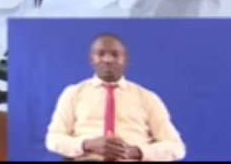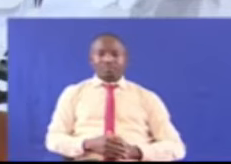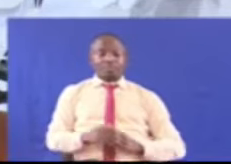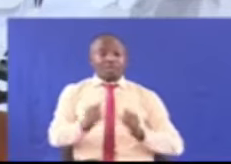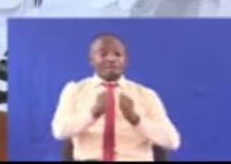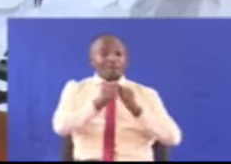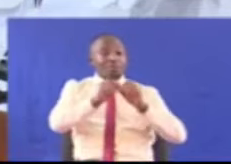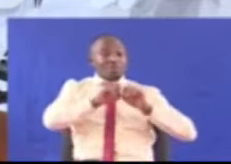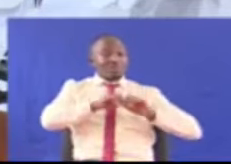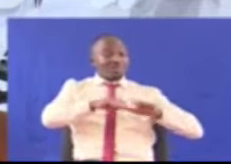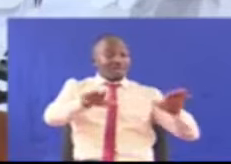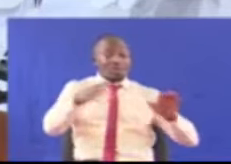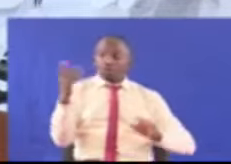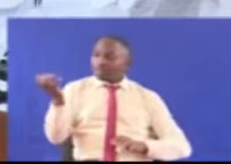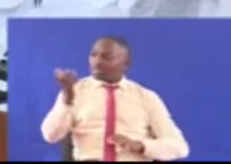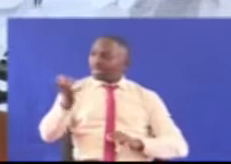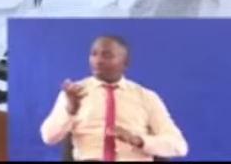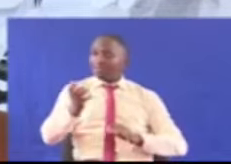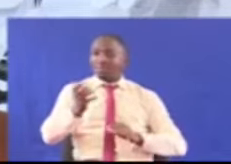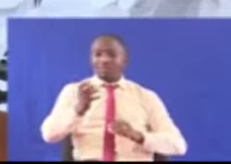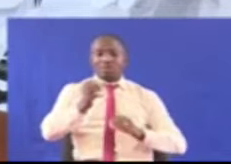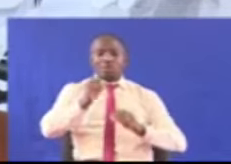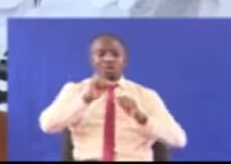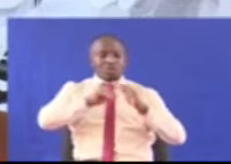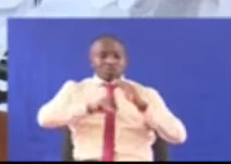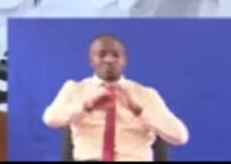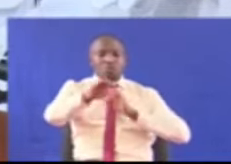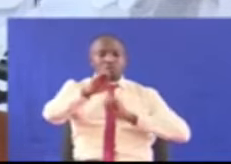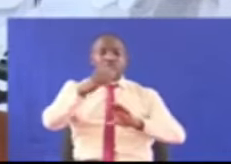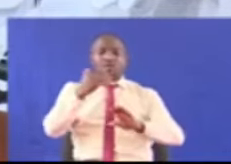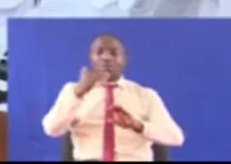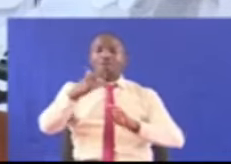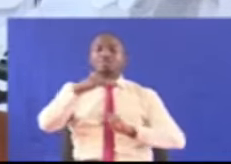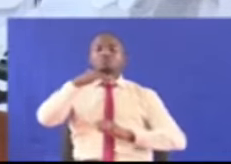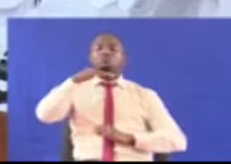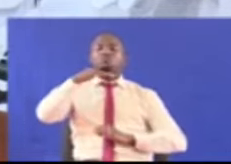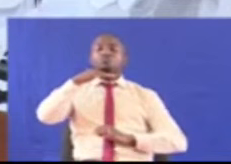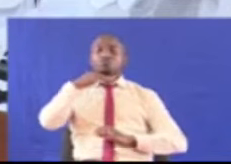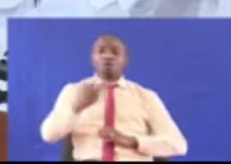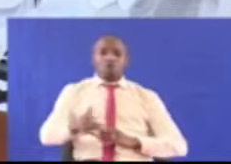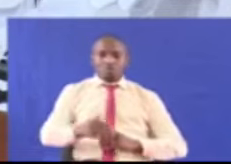Mitandao imeandika mambo ya uongo, uongo, uongo.